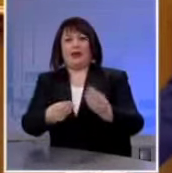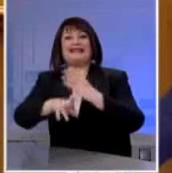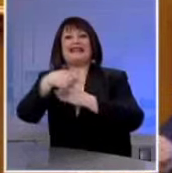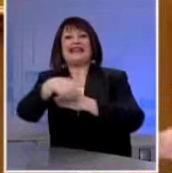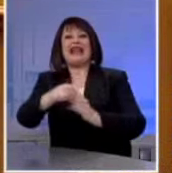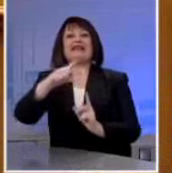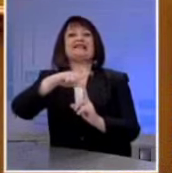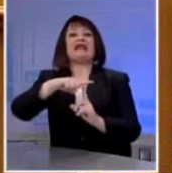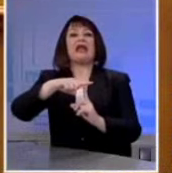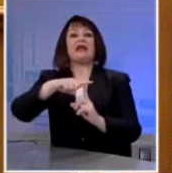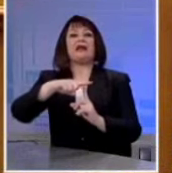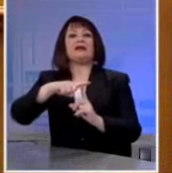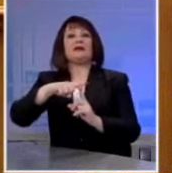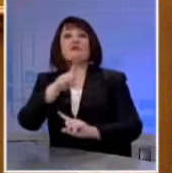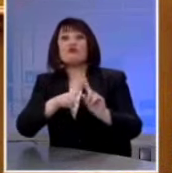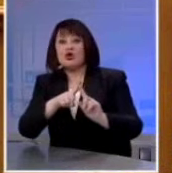Γιατί πραγματικά